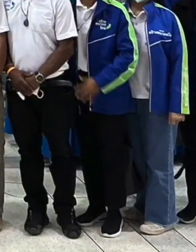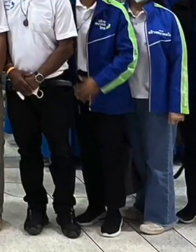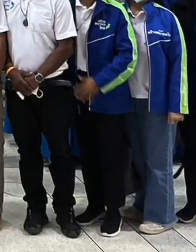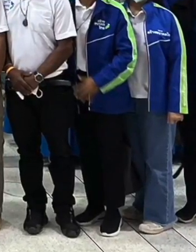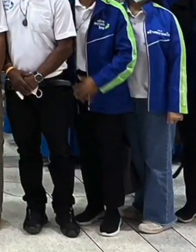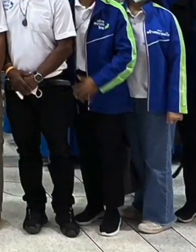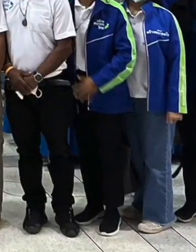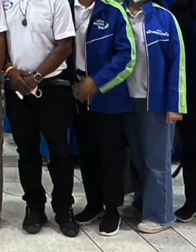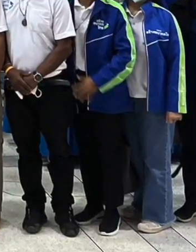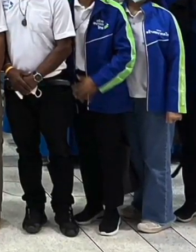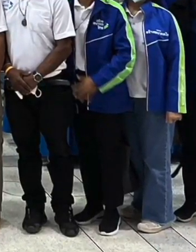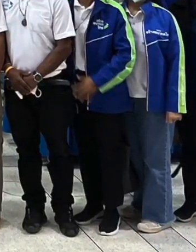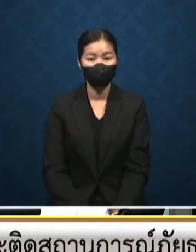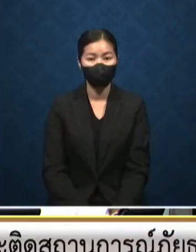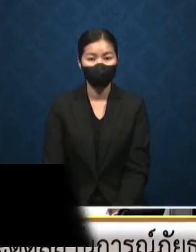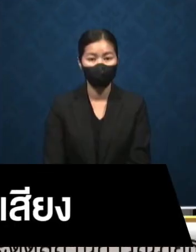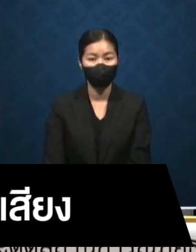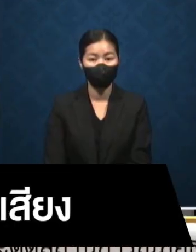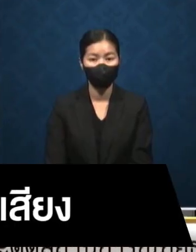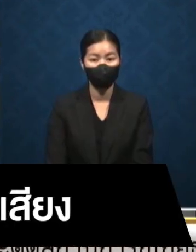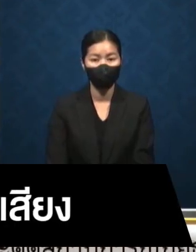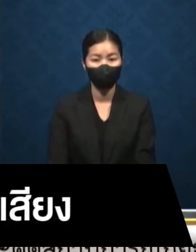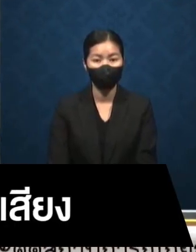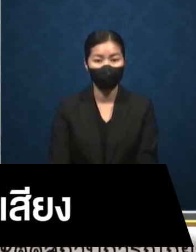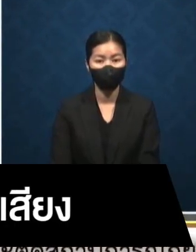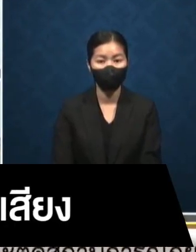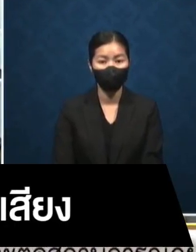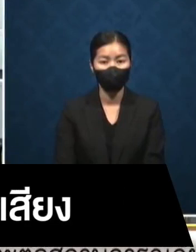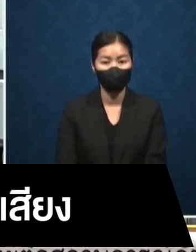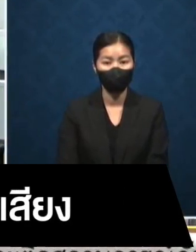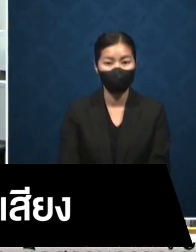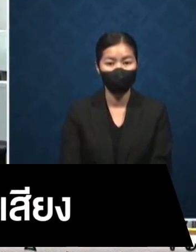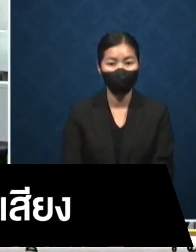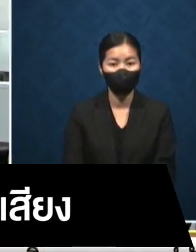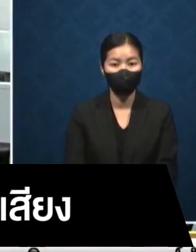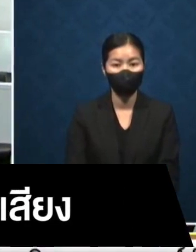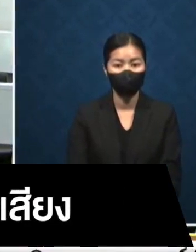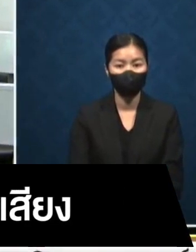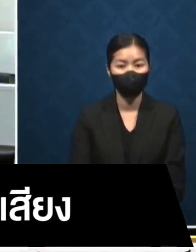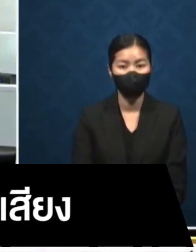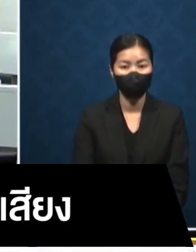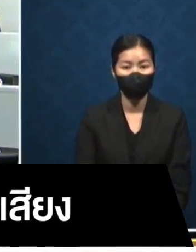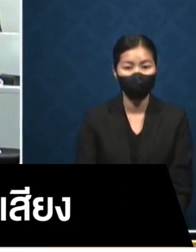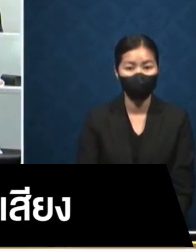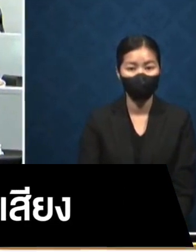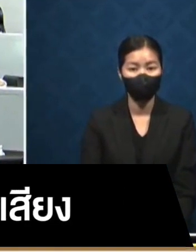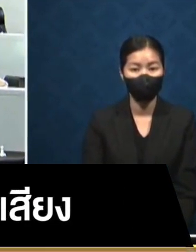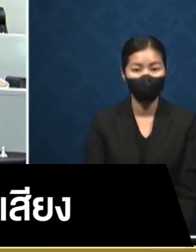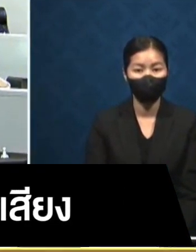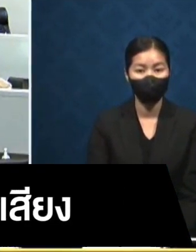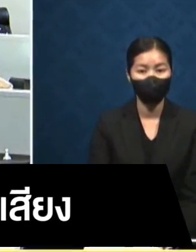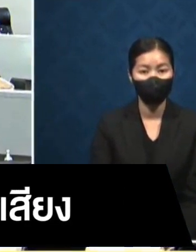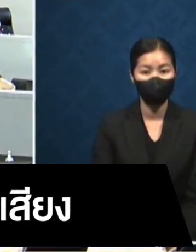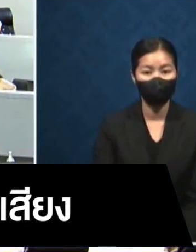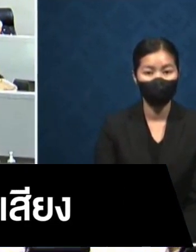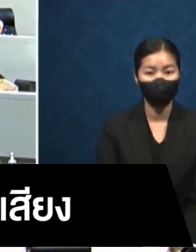ามช็อตไปถึงสมัยหน้าที่ประชุมวุฒิสภาผ่านร่างพระราชบัญญัติการเลือกตั้งสมาชิกสภาท้องถิ่น